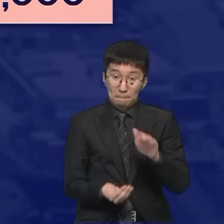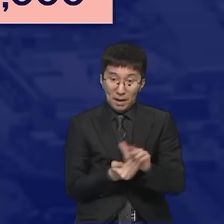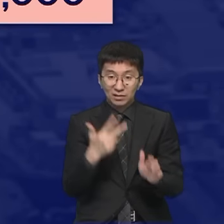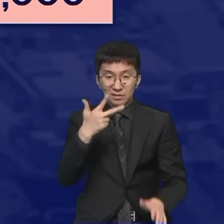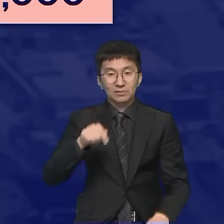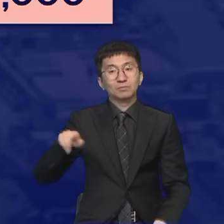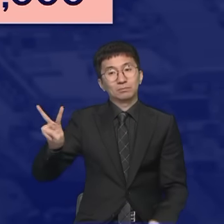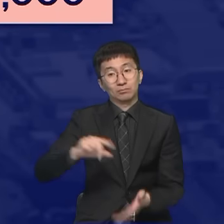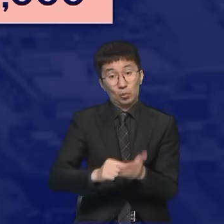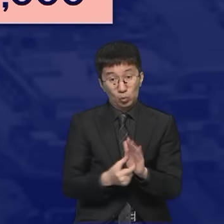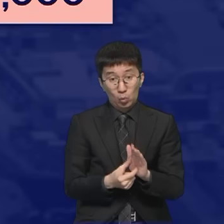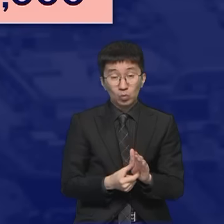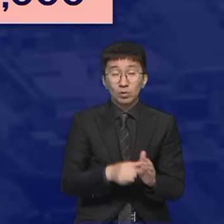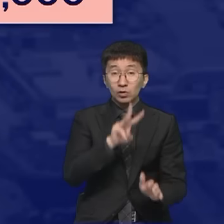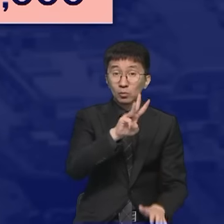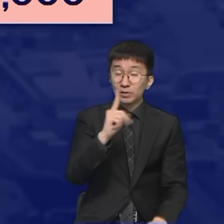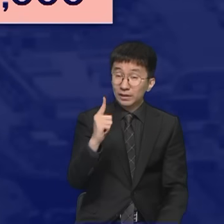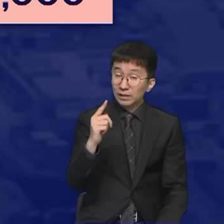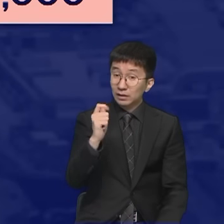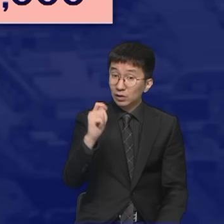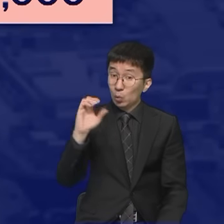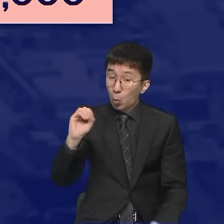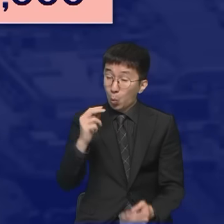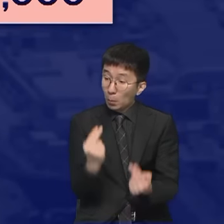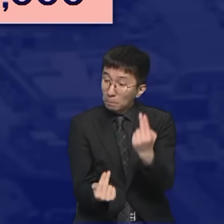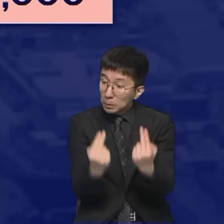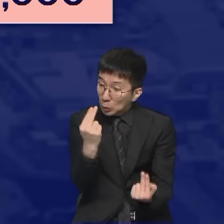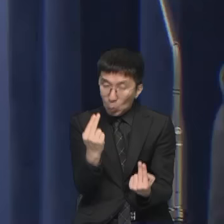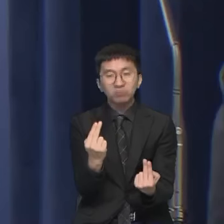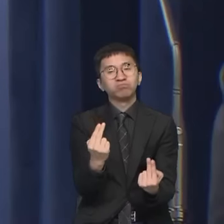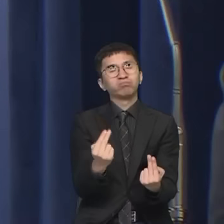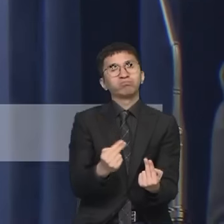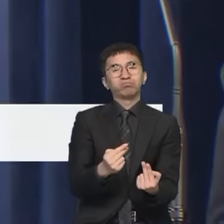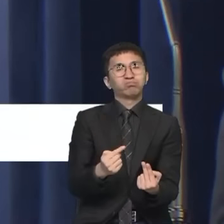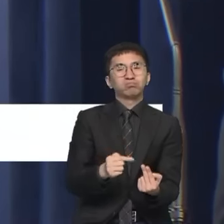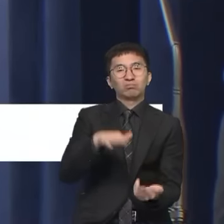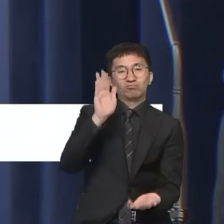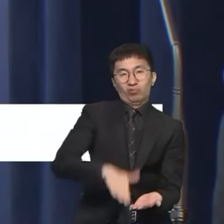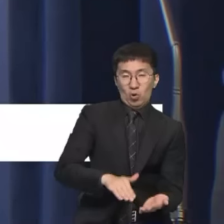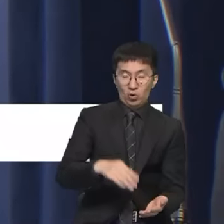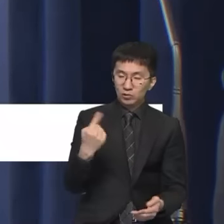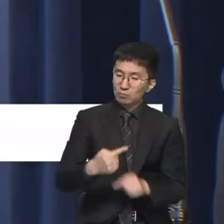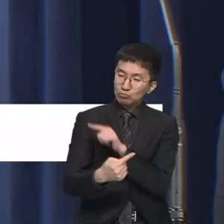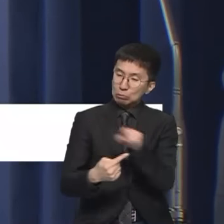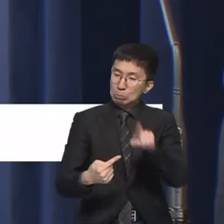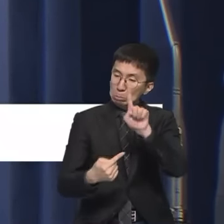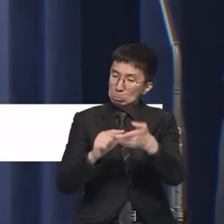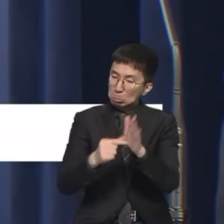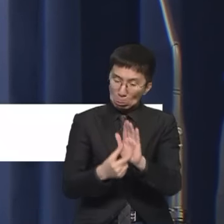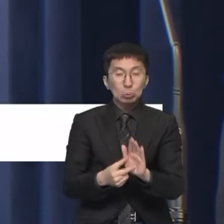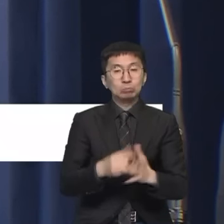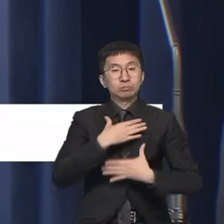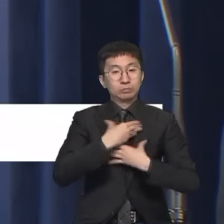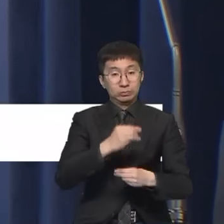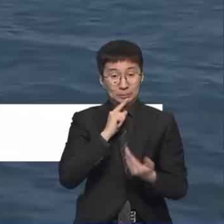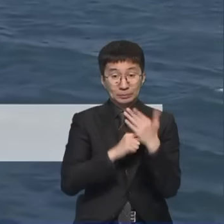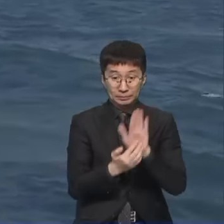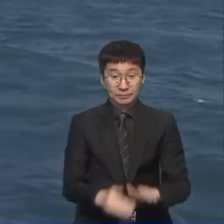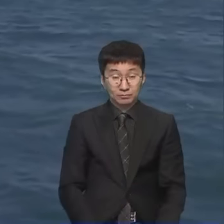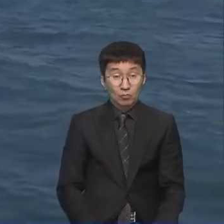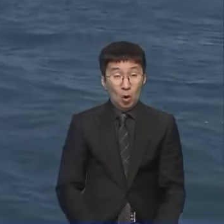기준 100분의 1, 1000분의 1보다 낮은 수준입니다. 분석 결과는 모두 안전한 수준으로